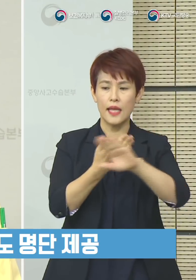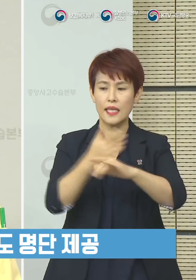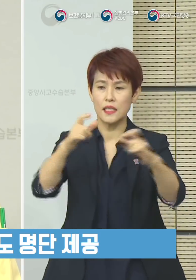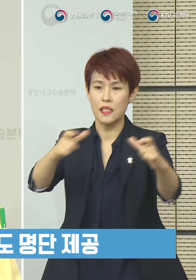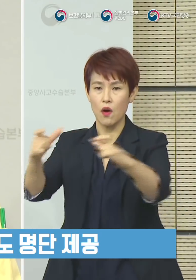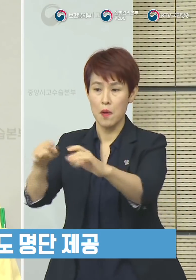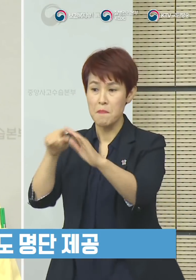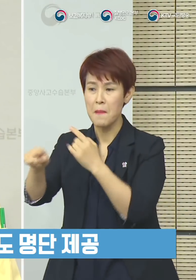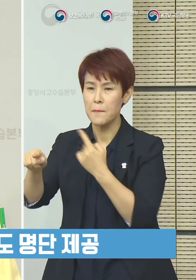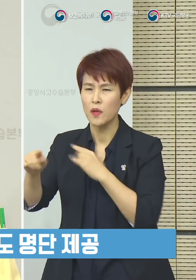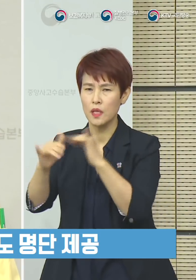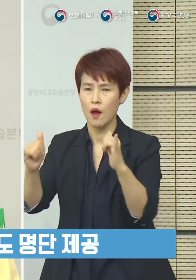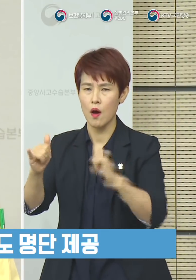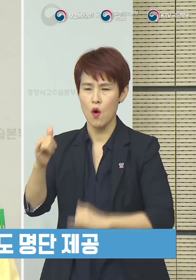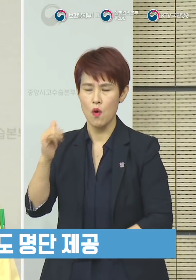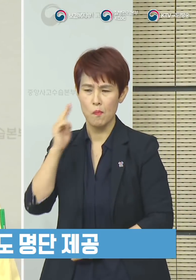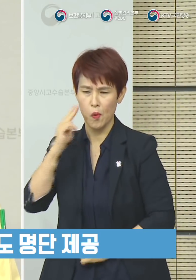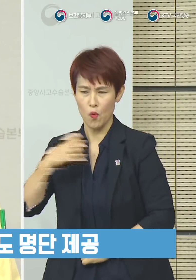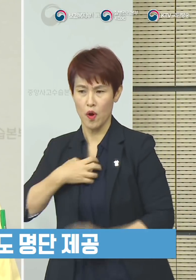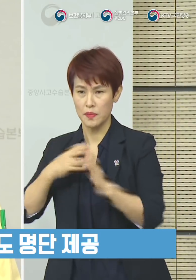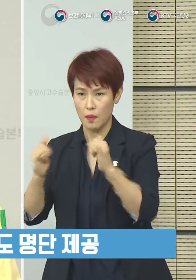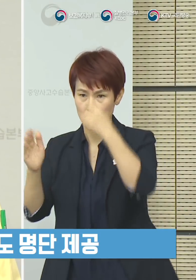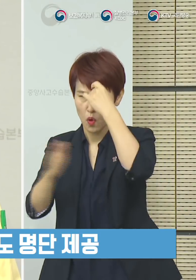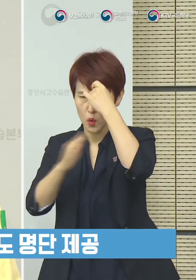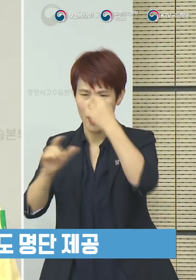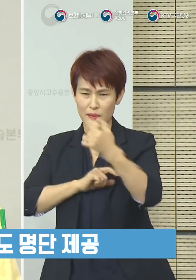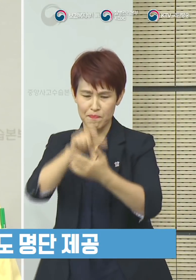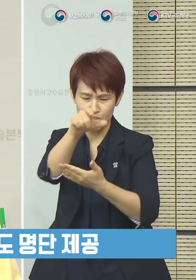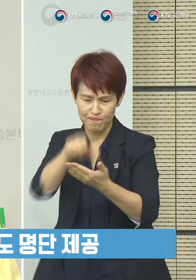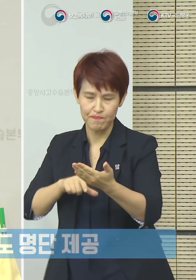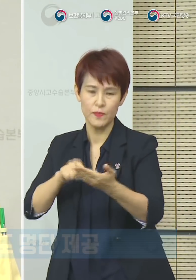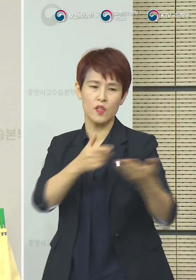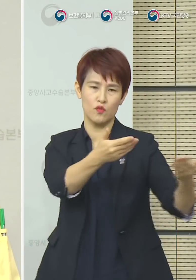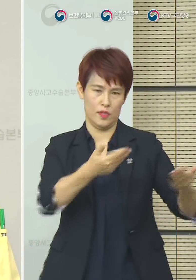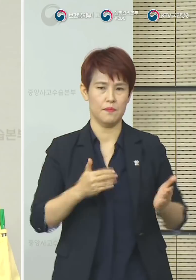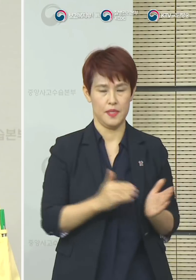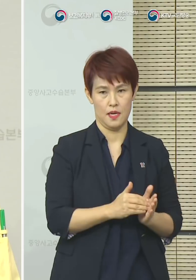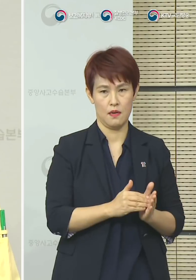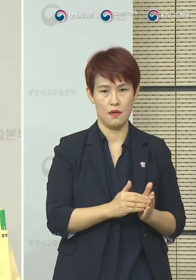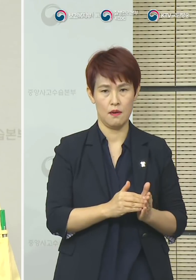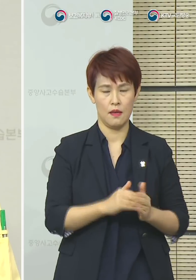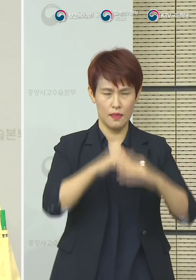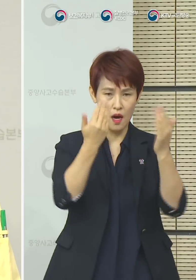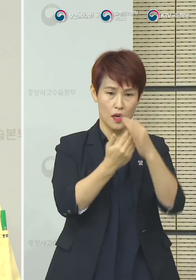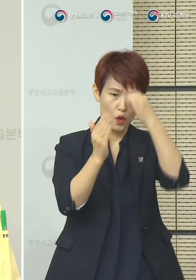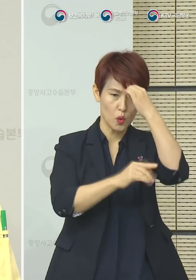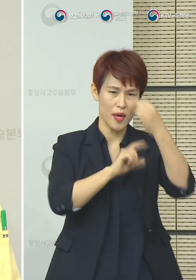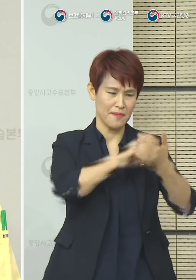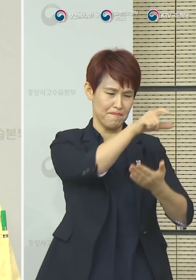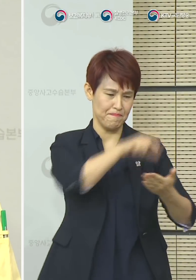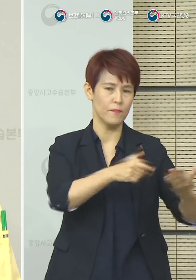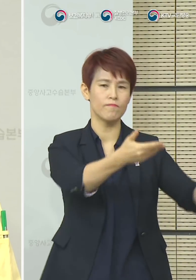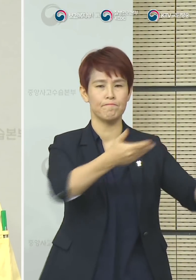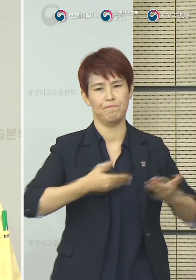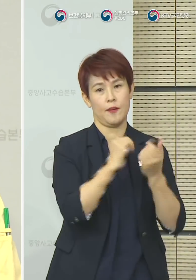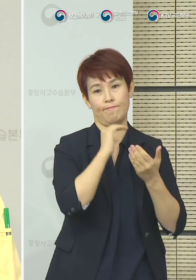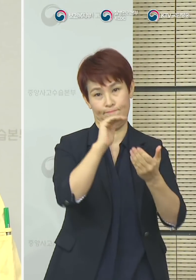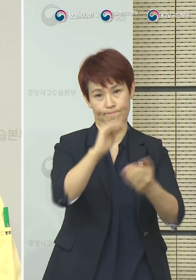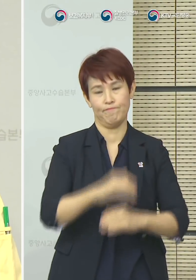방문한 고위험군 신도 명단을 제공하고 전체 신도 명단도 제공하기로